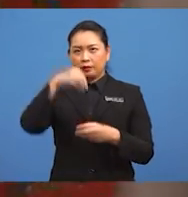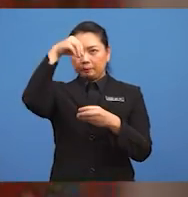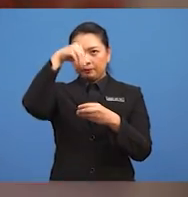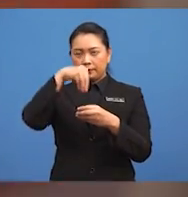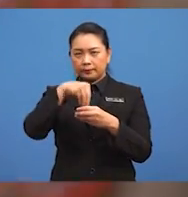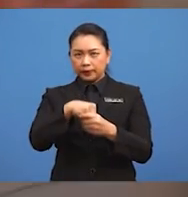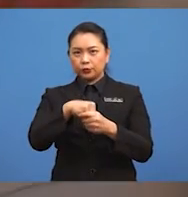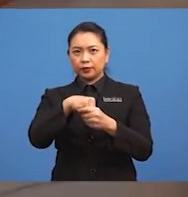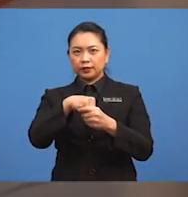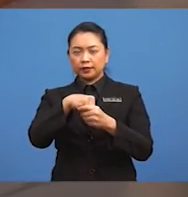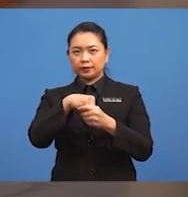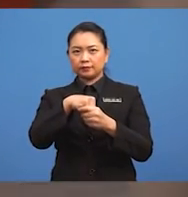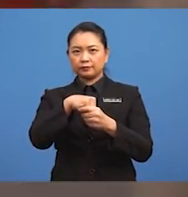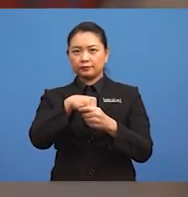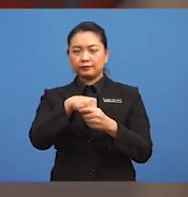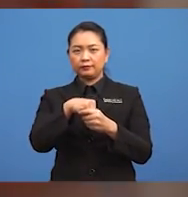Masukkan lengan